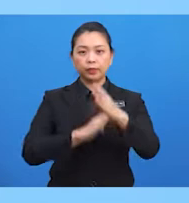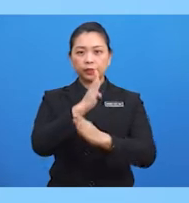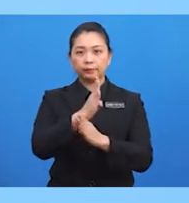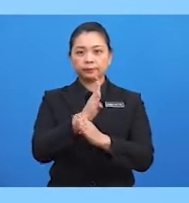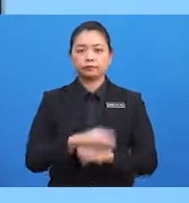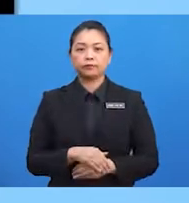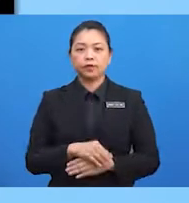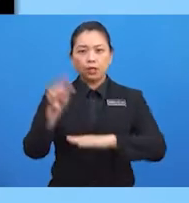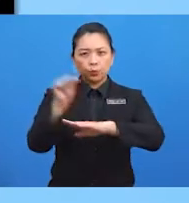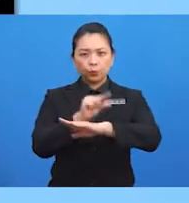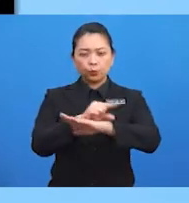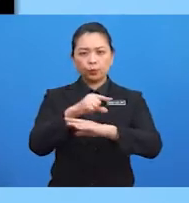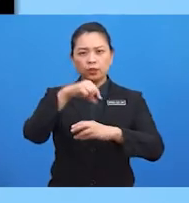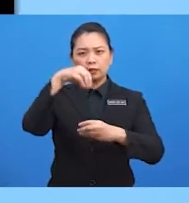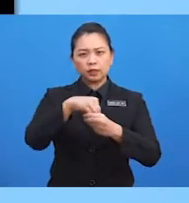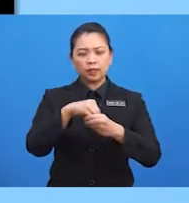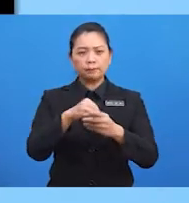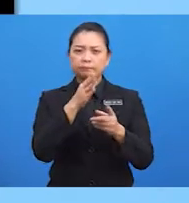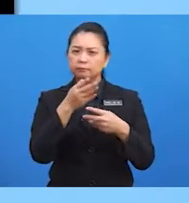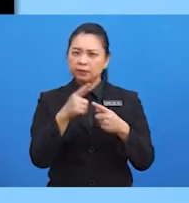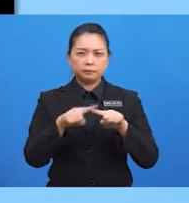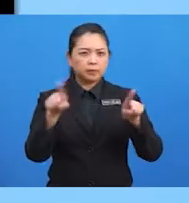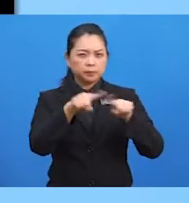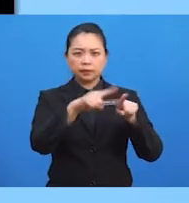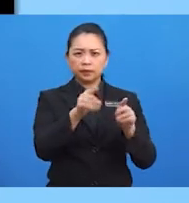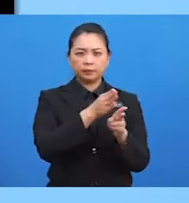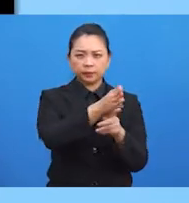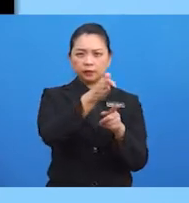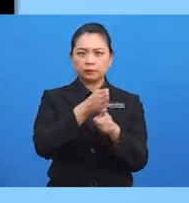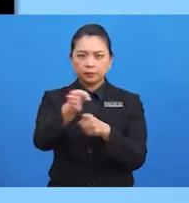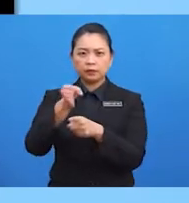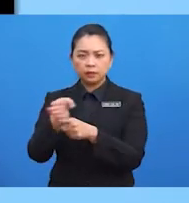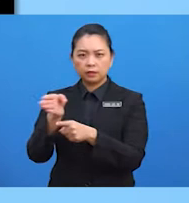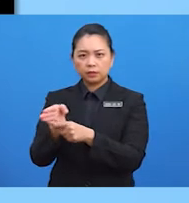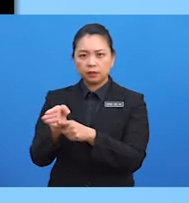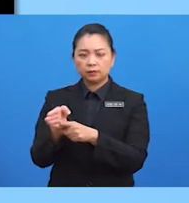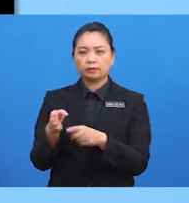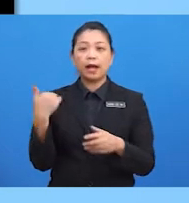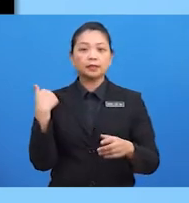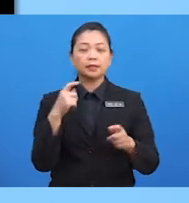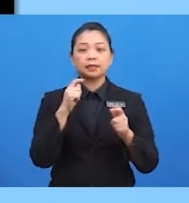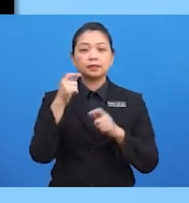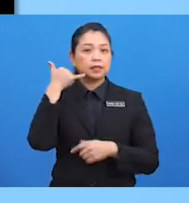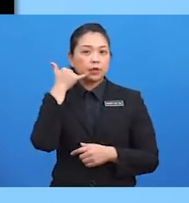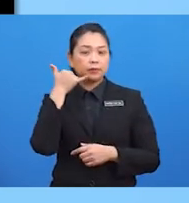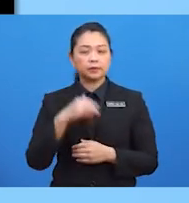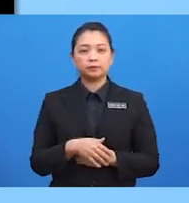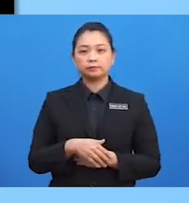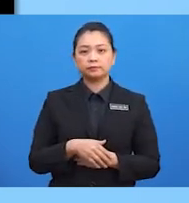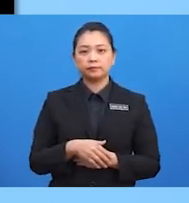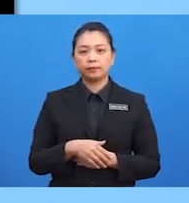Ia digunakan di dalam pelbagai bidang seperti telekomunikasi, penderiaan